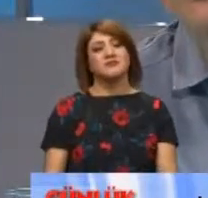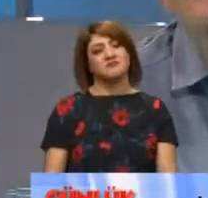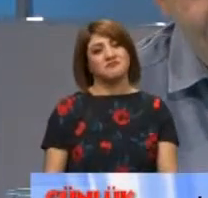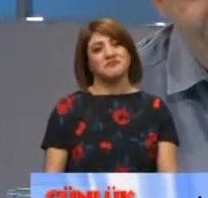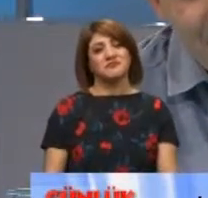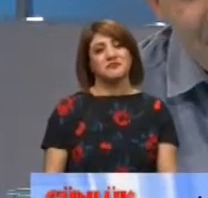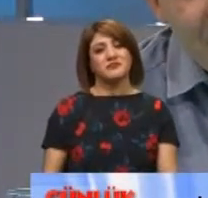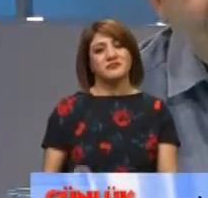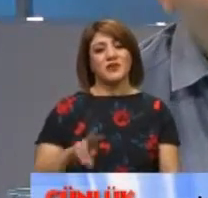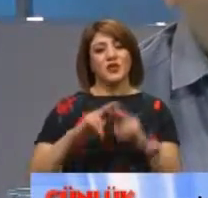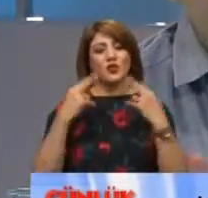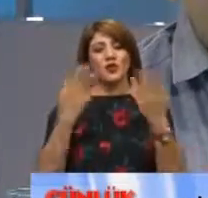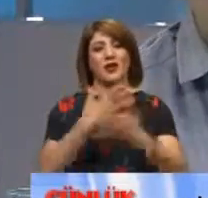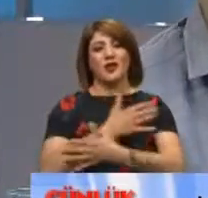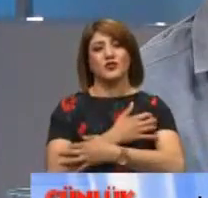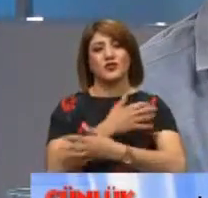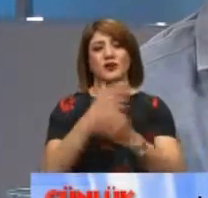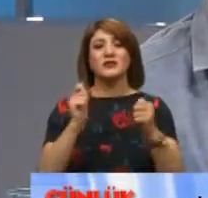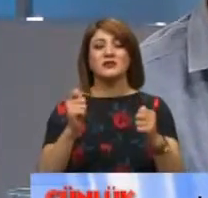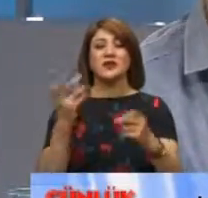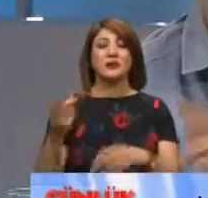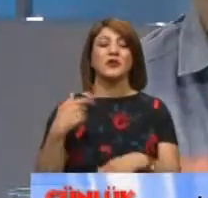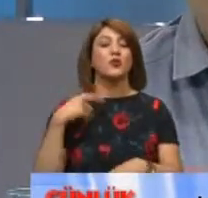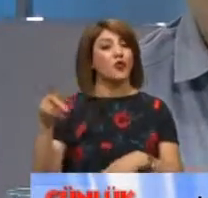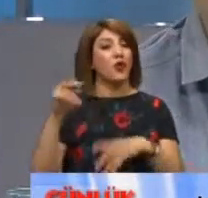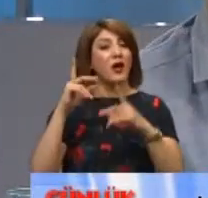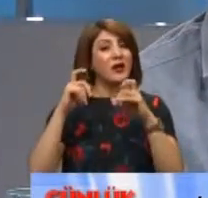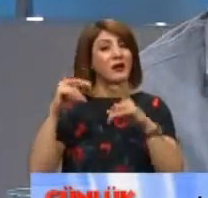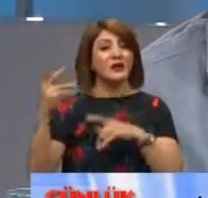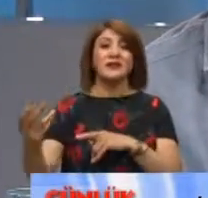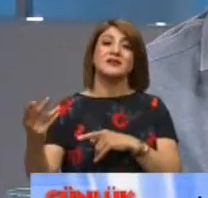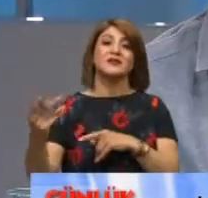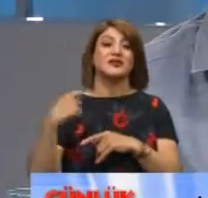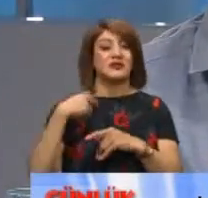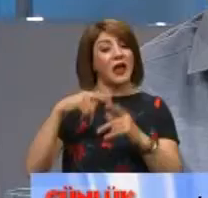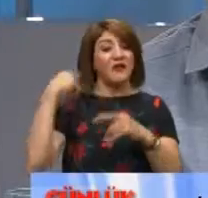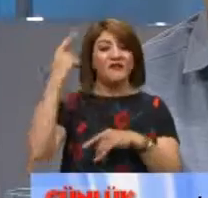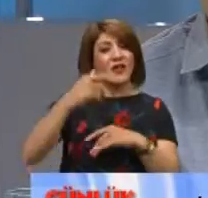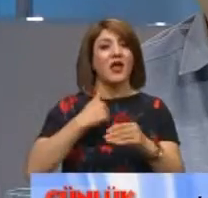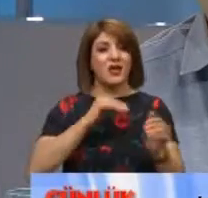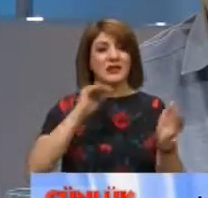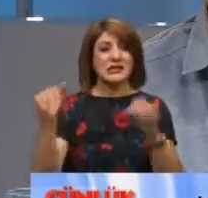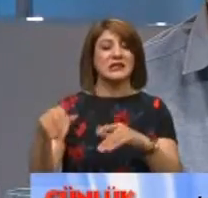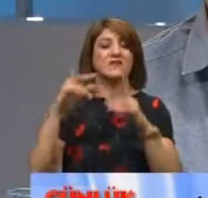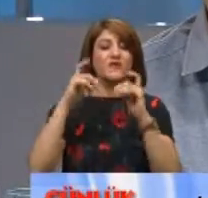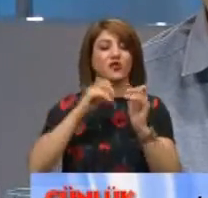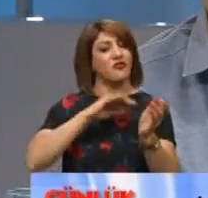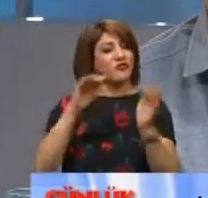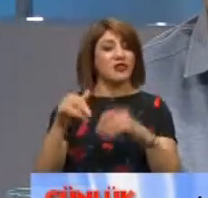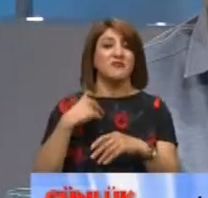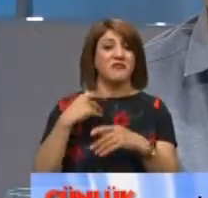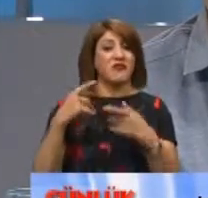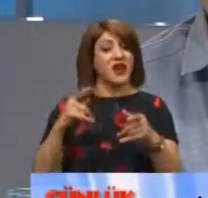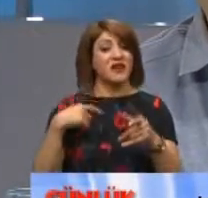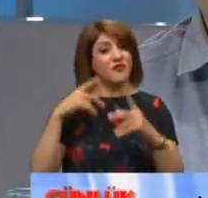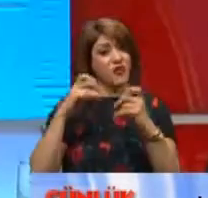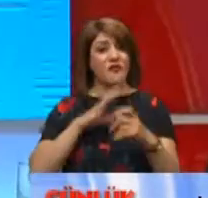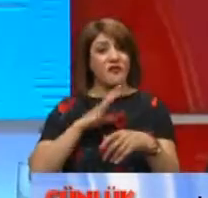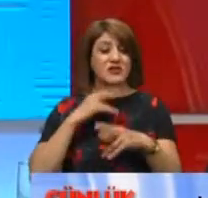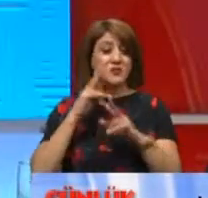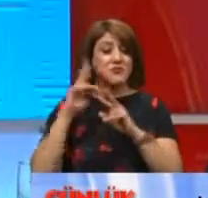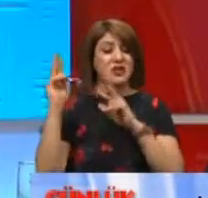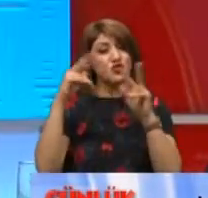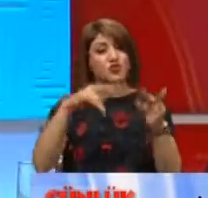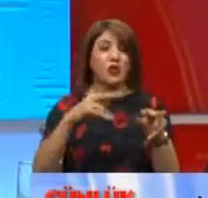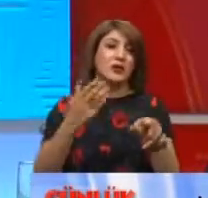Evet. Dünyayı kucakladı ama, öyle yalnız demem. Bu arkadaşın fotoğraflarını belki şey yapabilirsem gelecek hafta getireyim. Yani bence binin de başka fotoğraflar var, sonra şimdi da